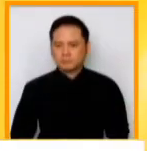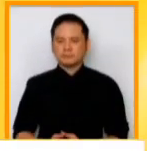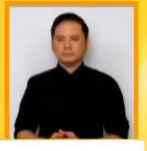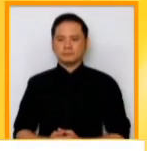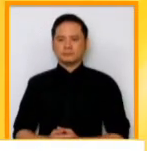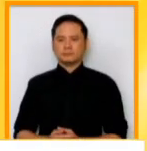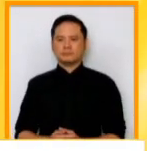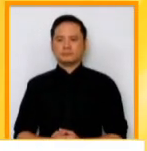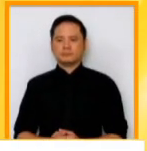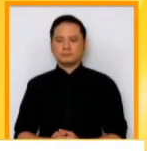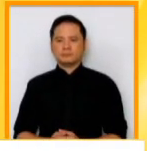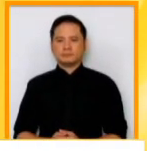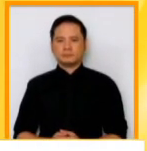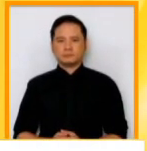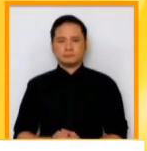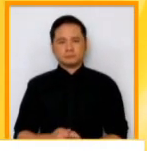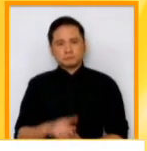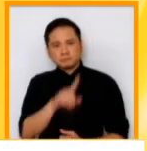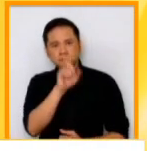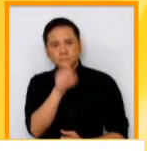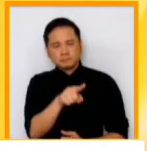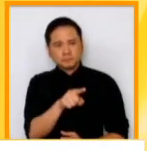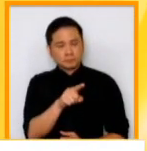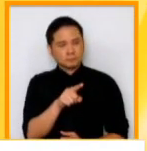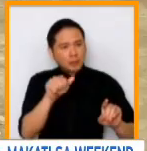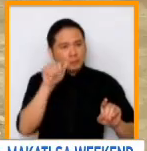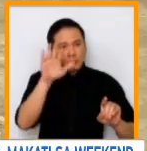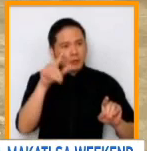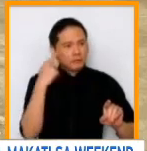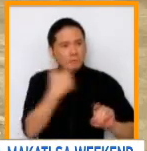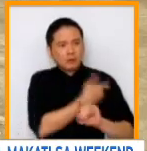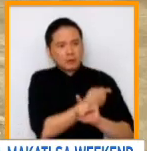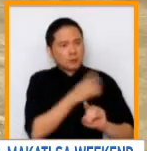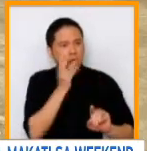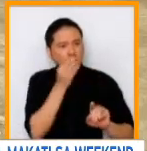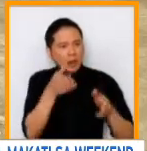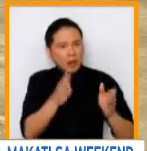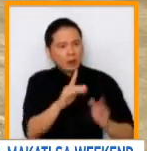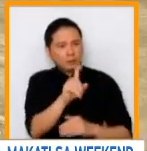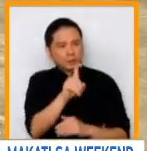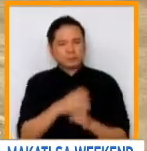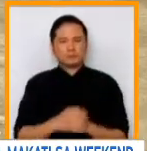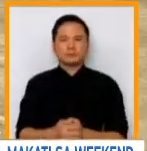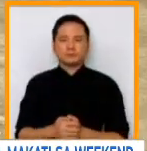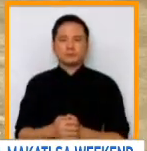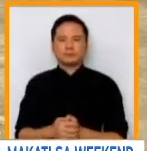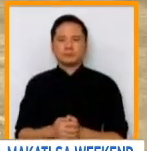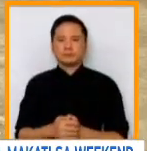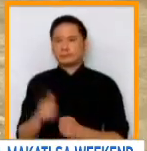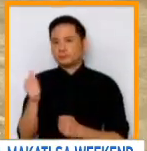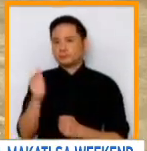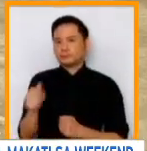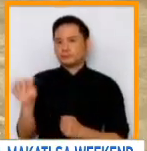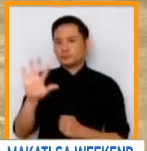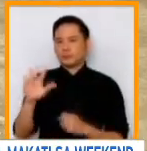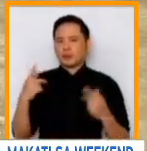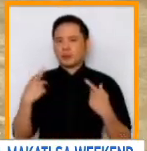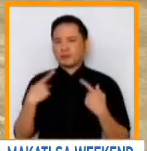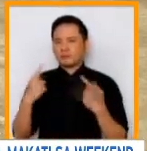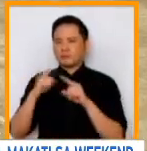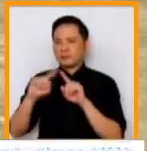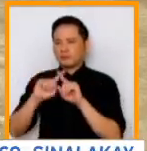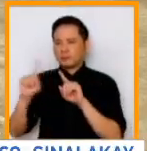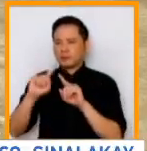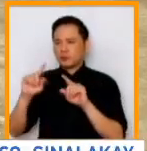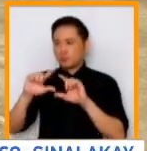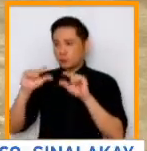ang pwedeng mag-walk-in dyan sa bakunahan dyan sa Antipolo? Maris, good morning. Itong mga piling grupo na ito particularly yung mga senior